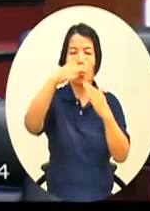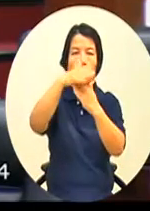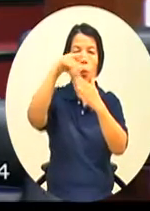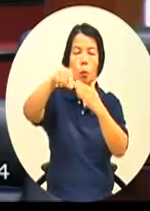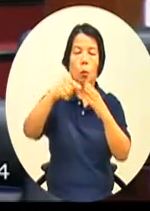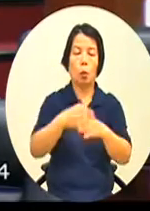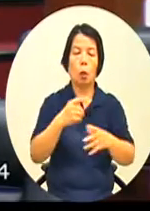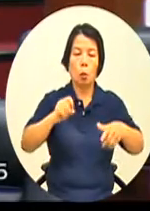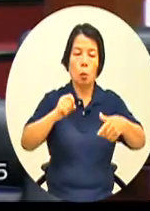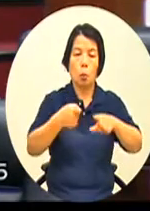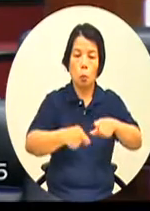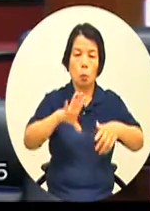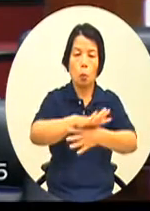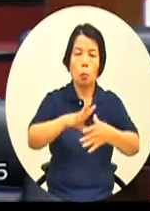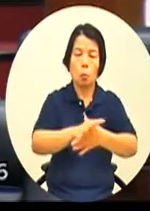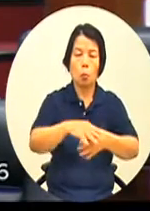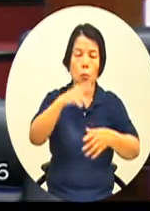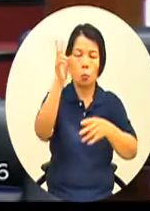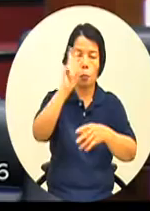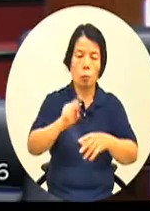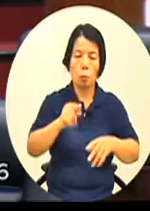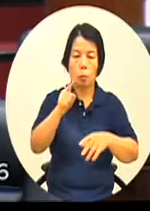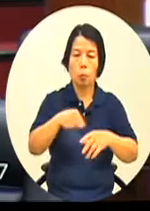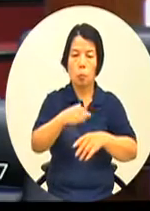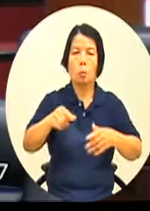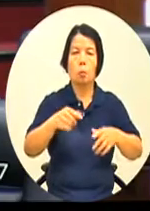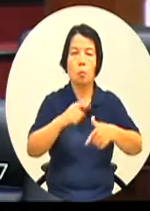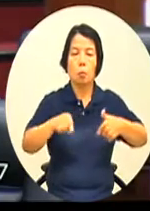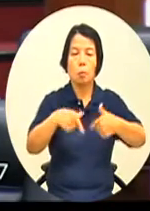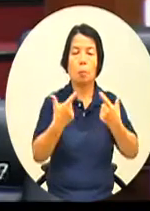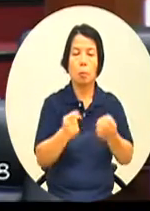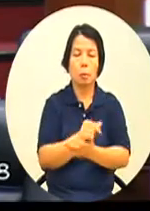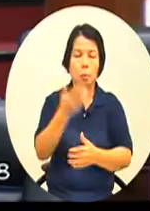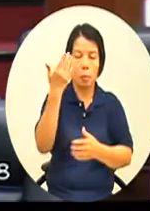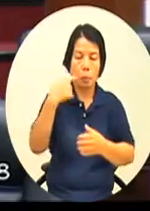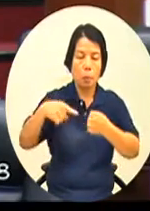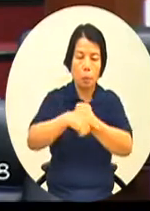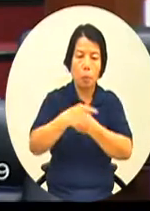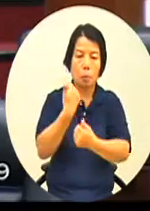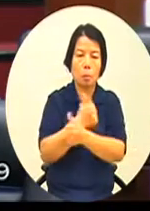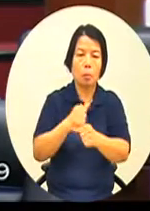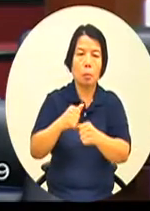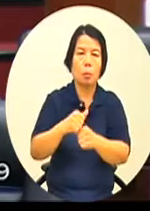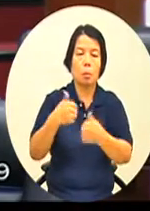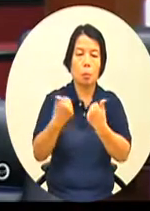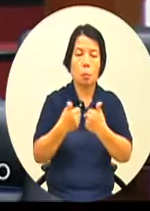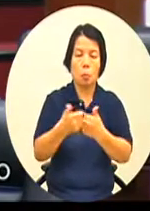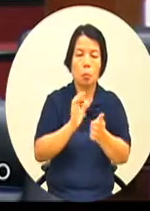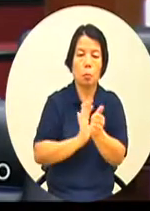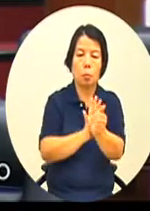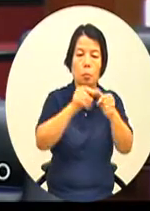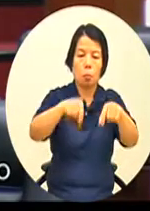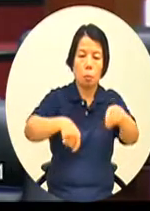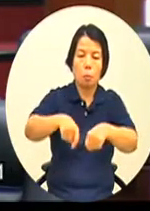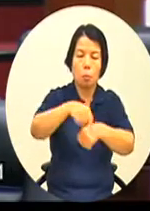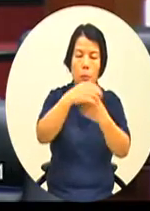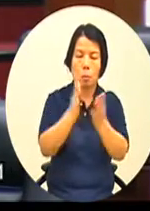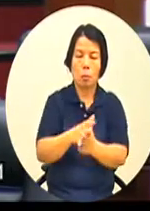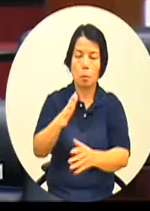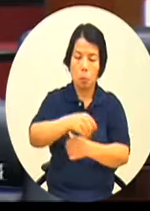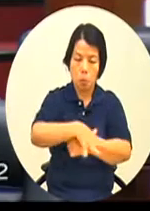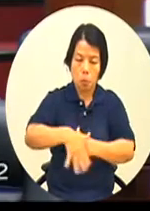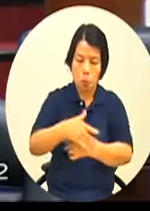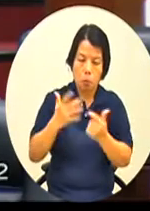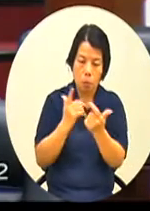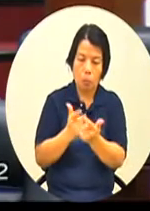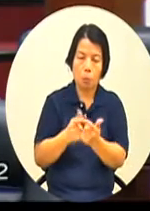文的电子化这个过去也是研考会在推，然后 各局处来配合，我讲我自己遇